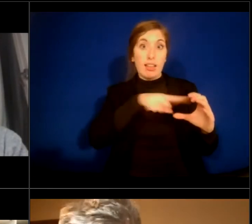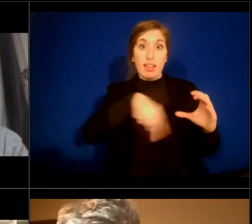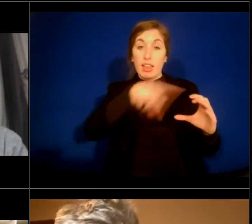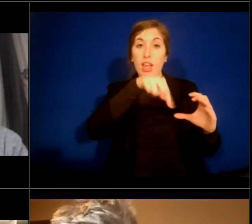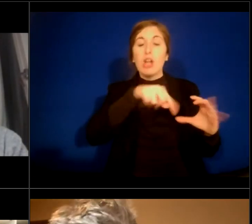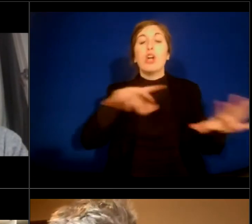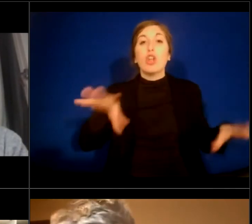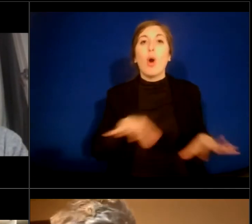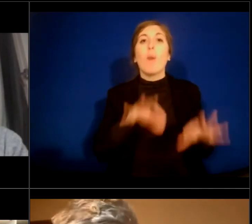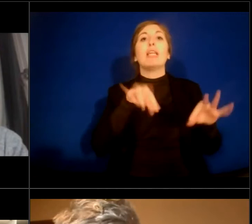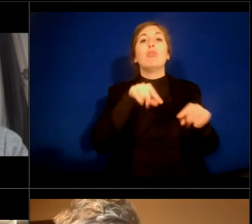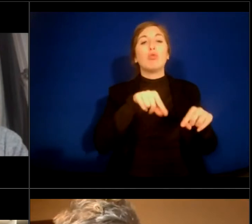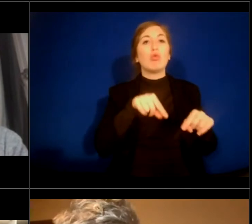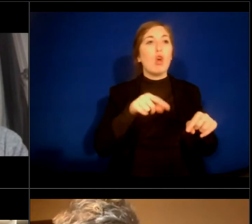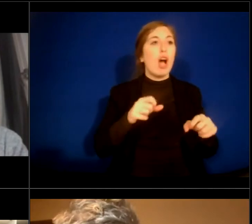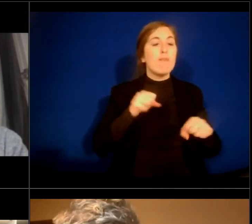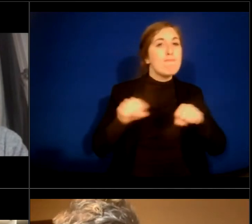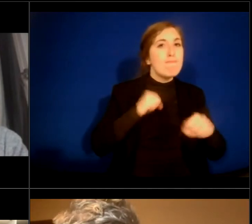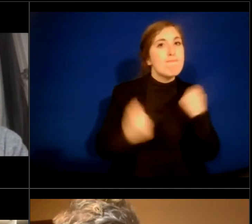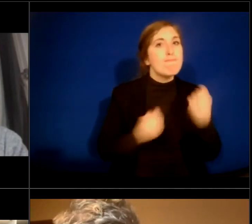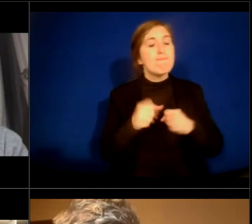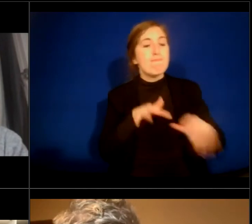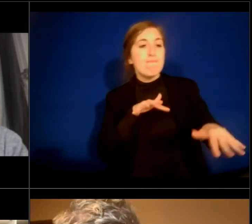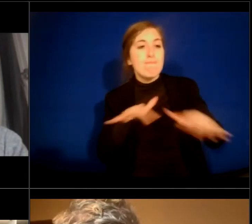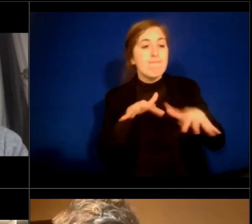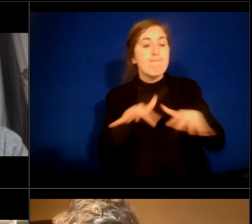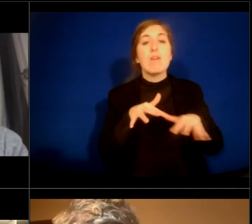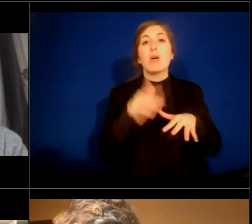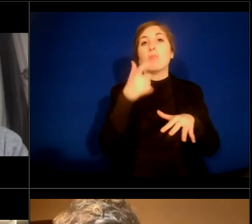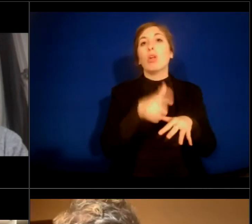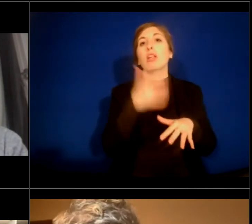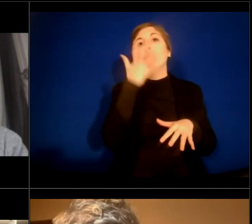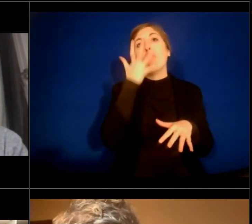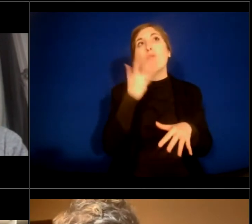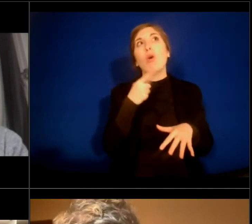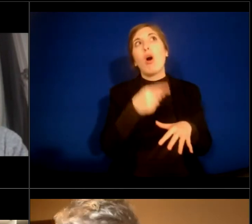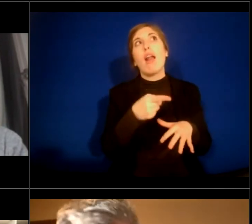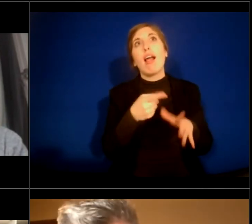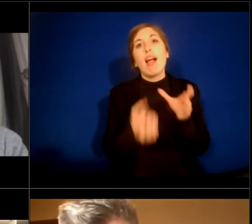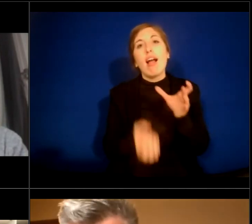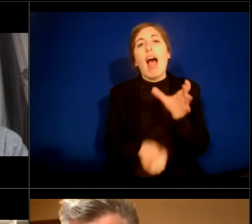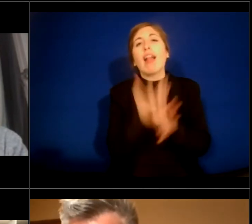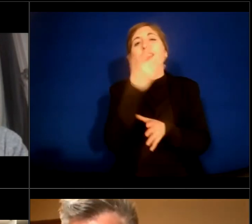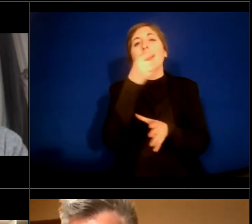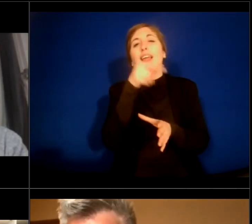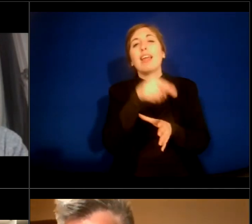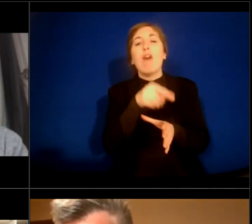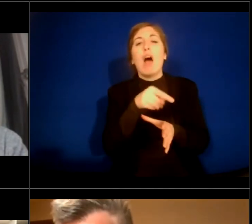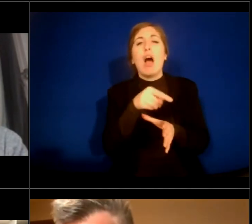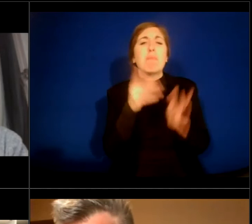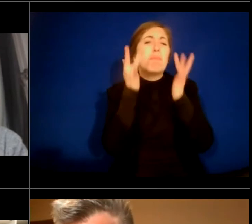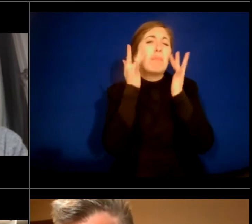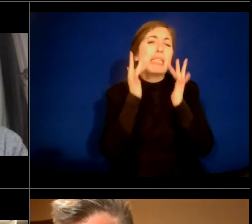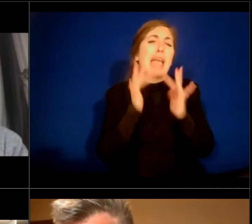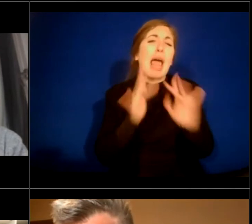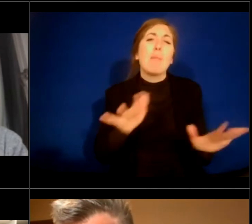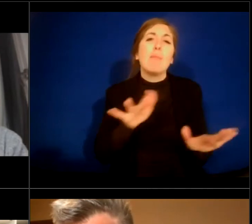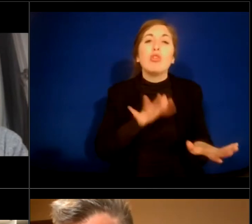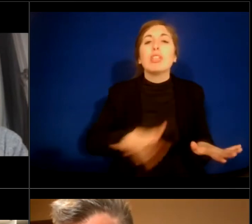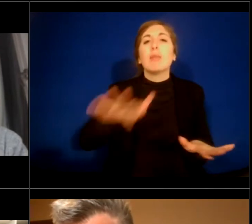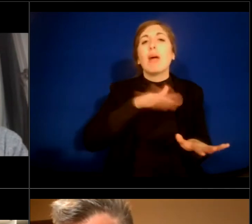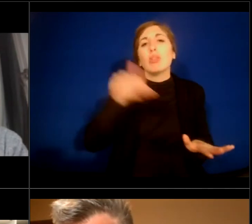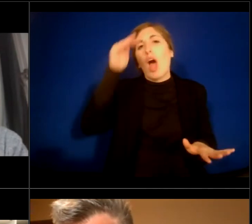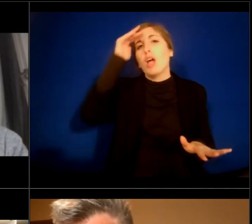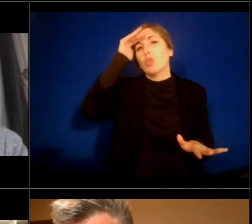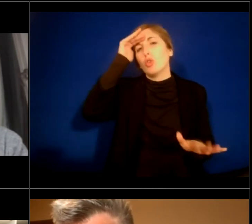a muovere, pensando di attivare, diciamo così, anche dei semplicissimi spazi di ascolto, ecco,